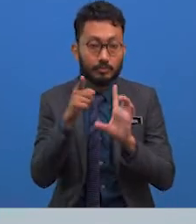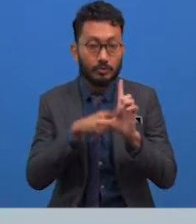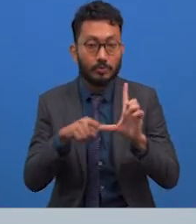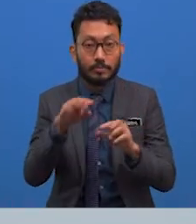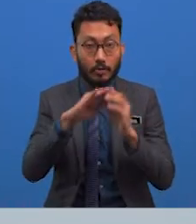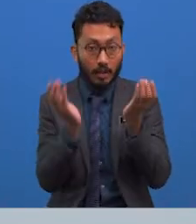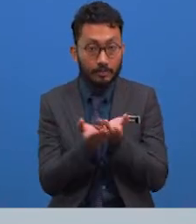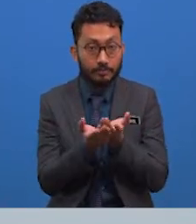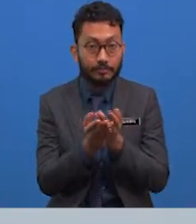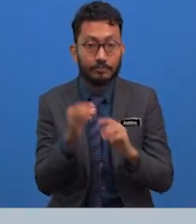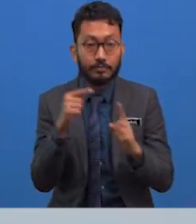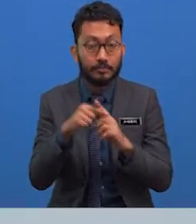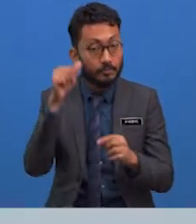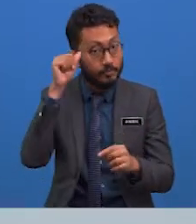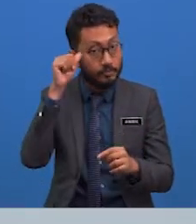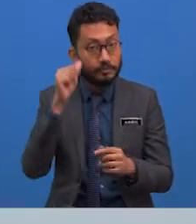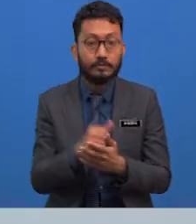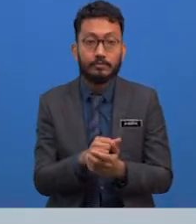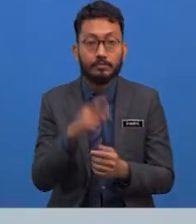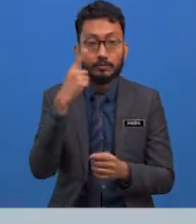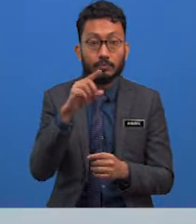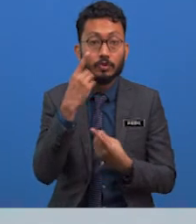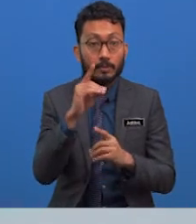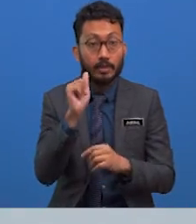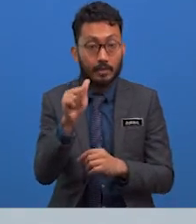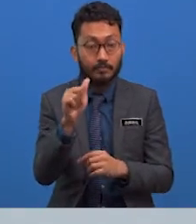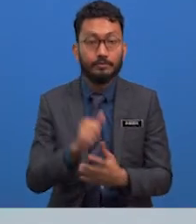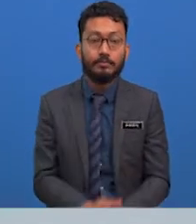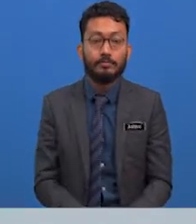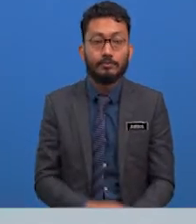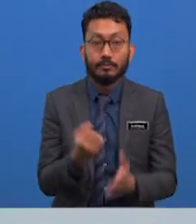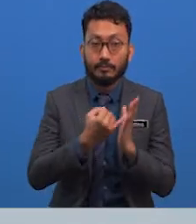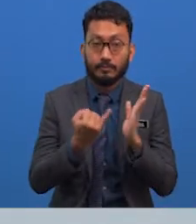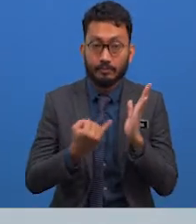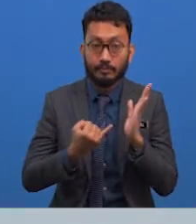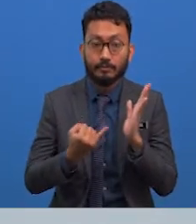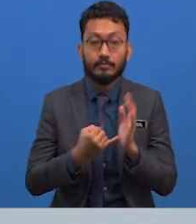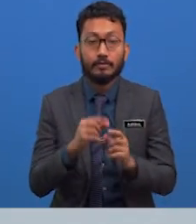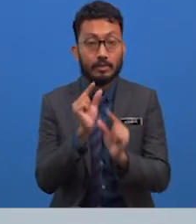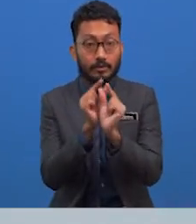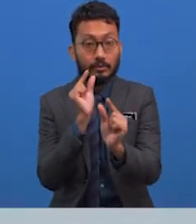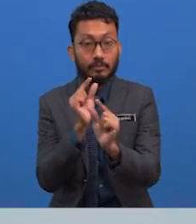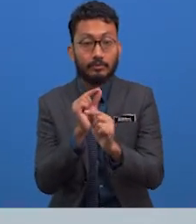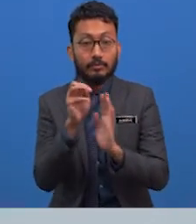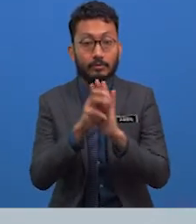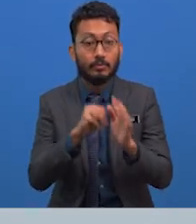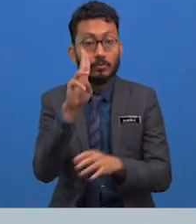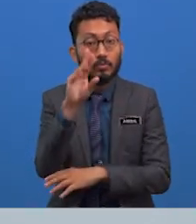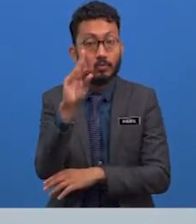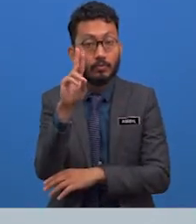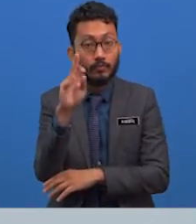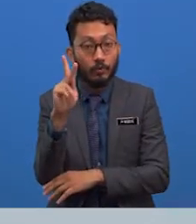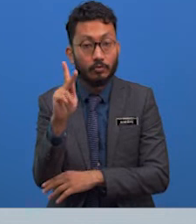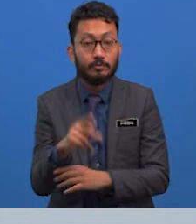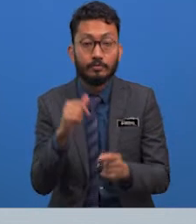Untuk menjawab soalan A, pertama sekali lukis garis mengufuk pada Abdul. Seterusnya, lukis garis